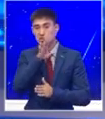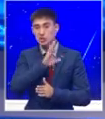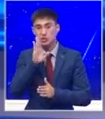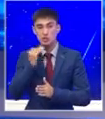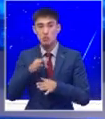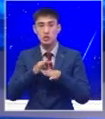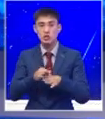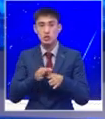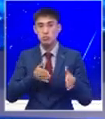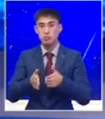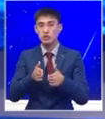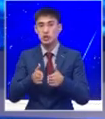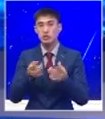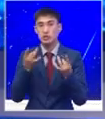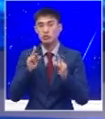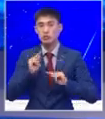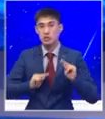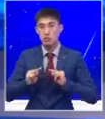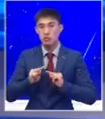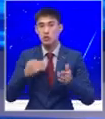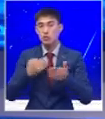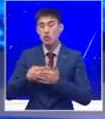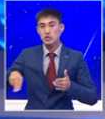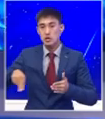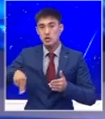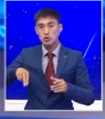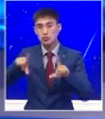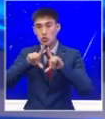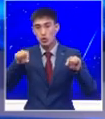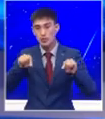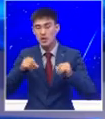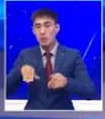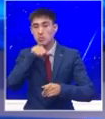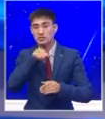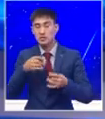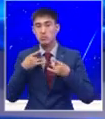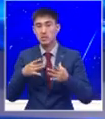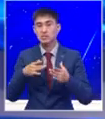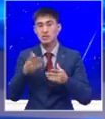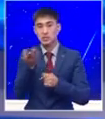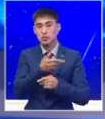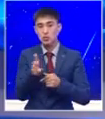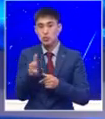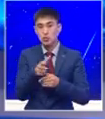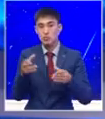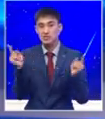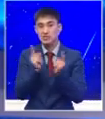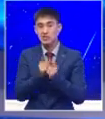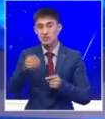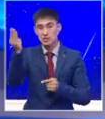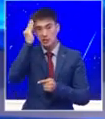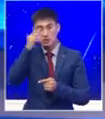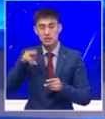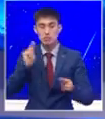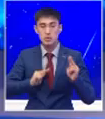женщина прошла путь от рядового преподавателя до директора школы в честь профессионального праздника наша съёмочная группа встретилась